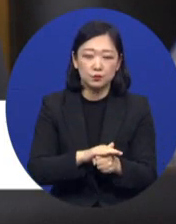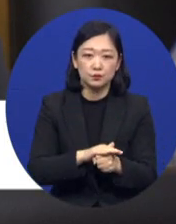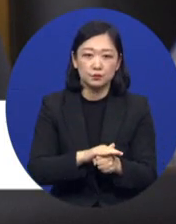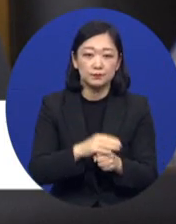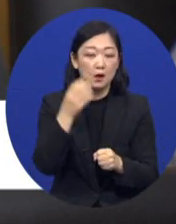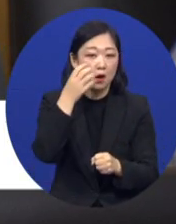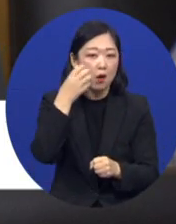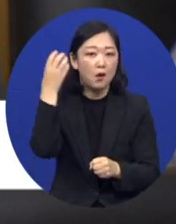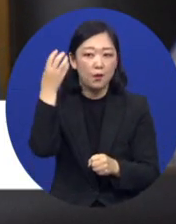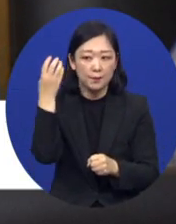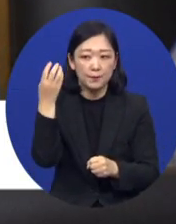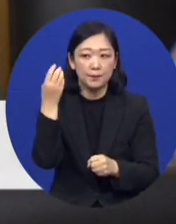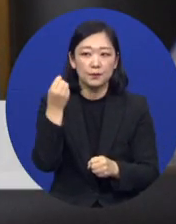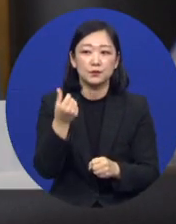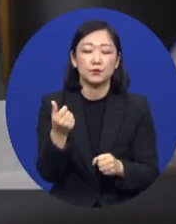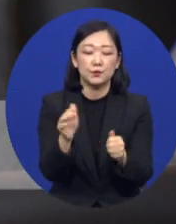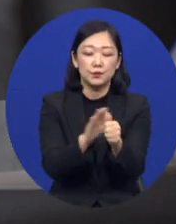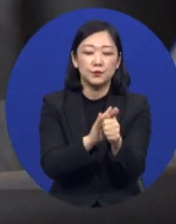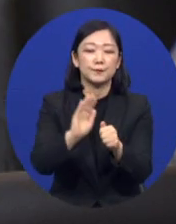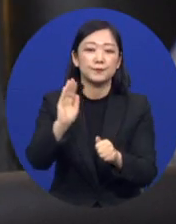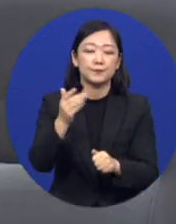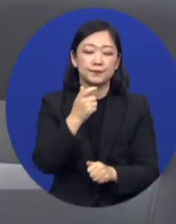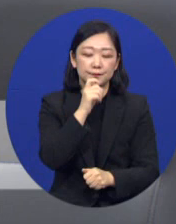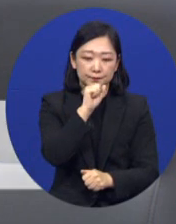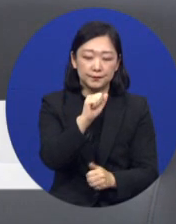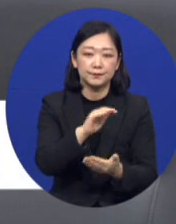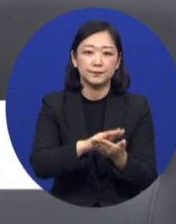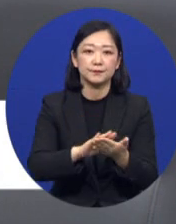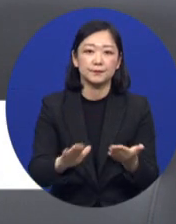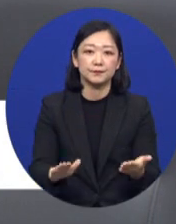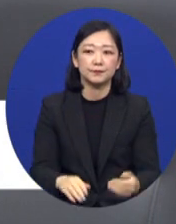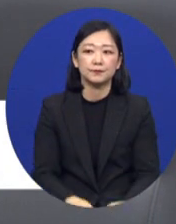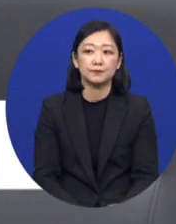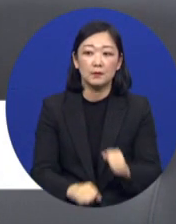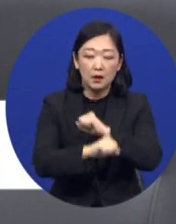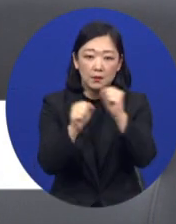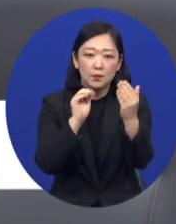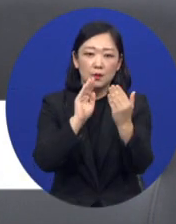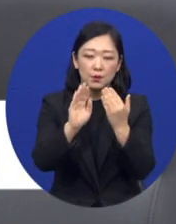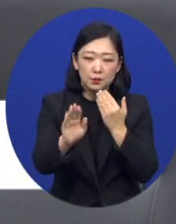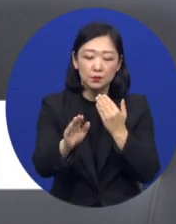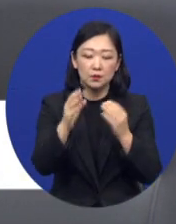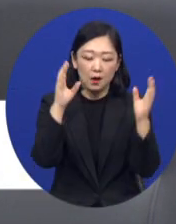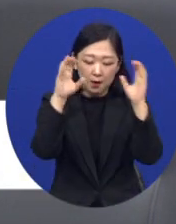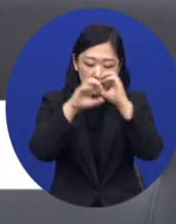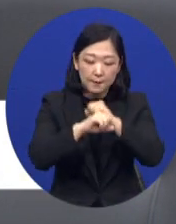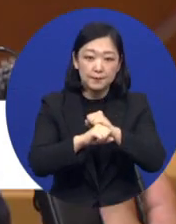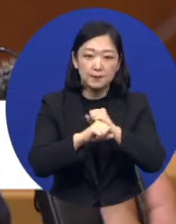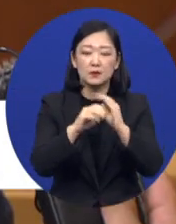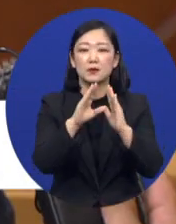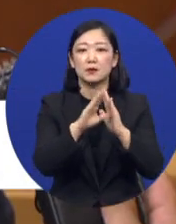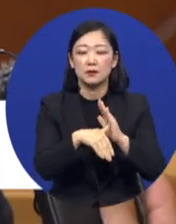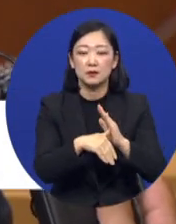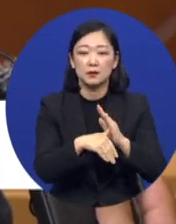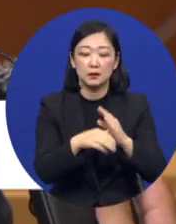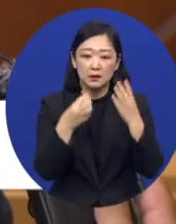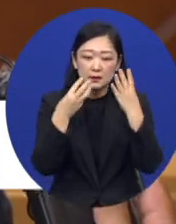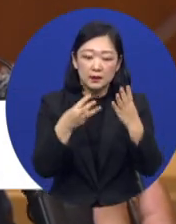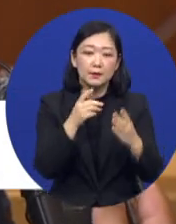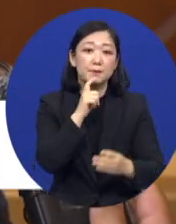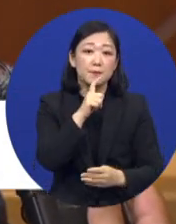억울한 영혼에게 조금이라도 위로가 됐으면 좋겠습니다. 해방 이후 엄혹한 시대 상황에서 차마 사삼을 입에 담는